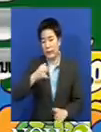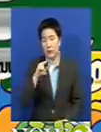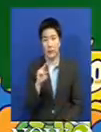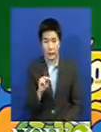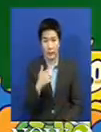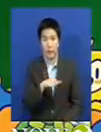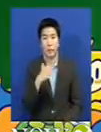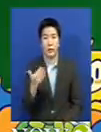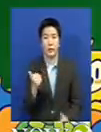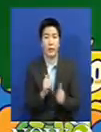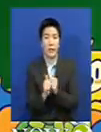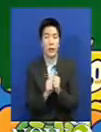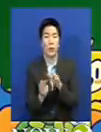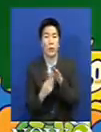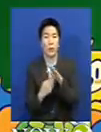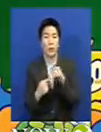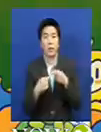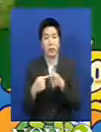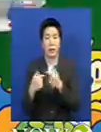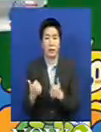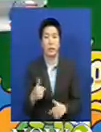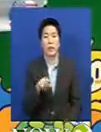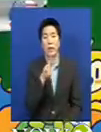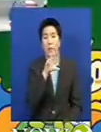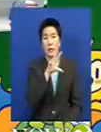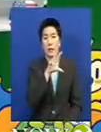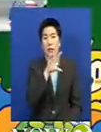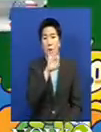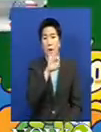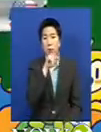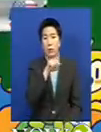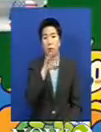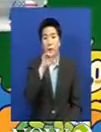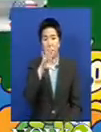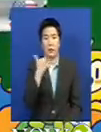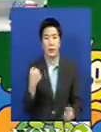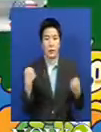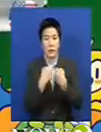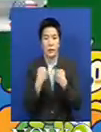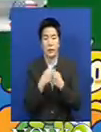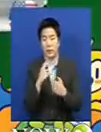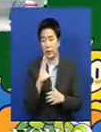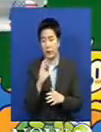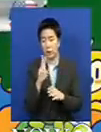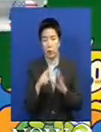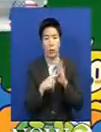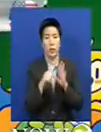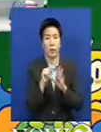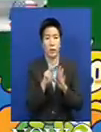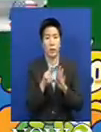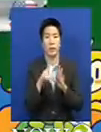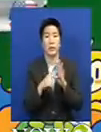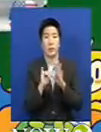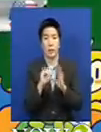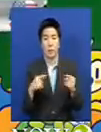รณวัฒน์นะครับส่วนเวลา15:45มวยสากลชาย56 กิโลกรัมต้องรุ้นชัดชัยบุตรดีเจอกับวลาดิเมียร์นิกิตินจ